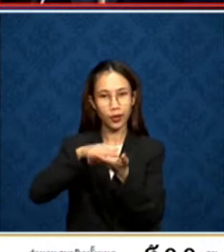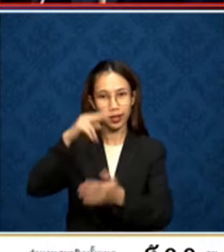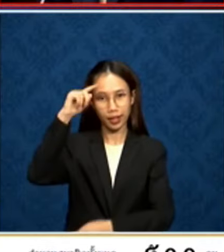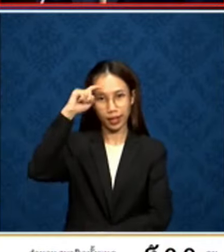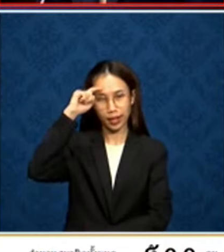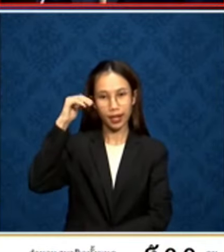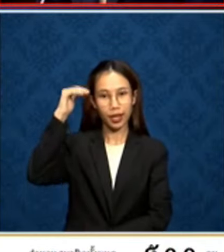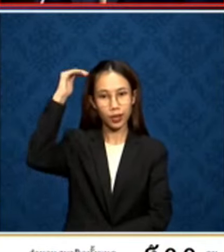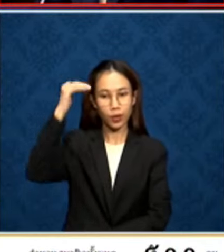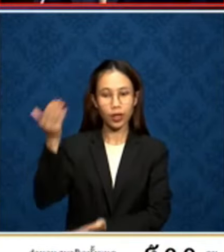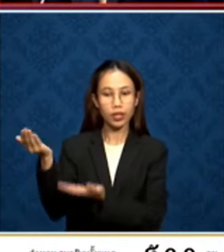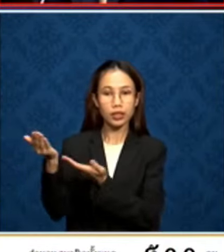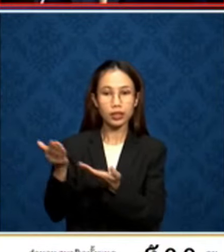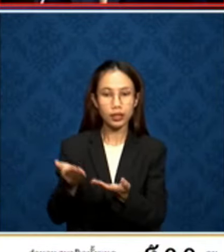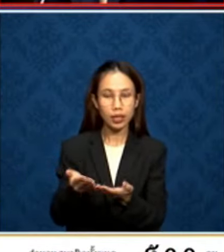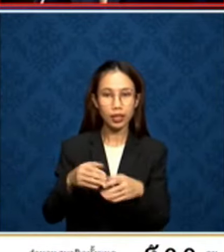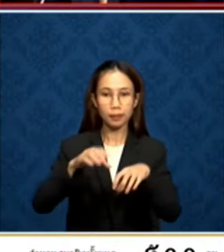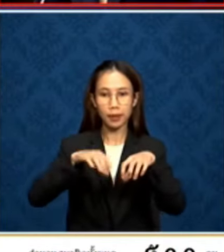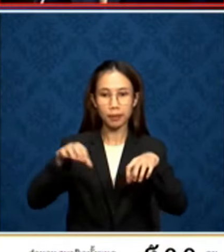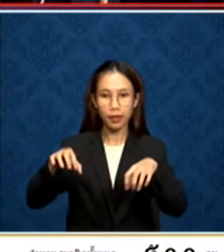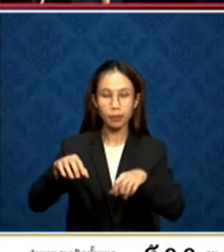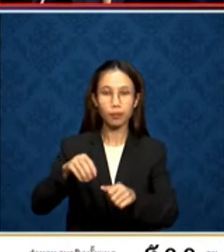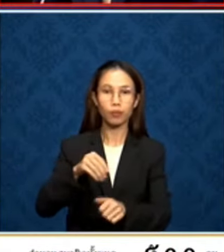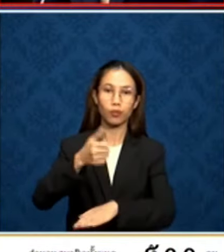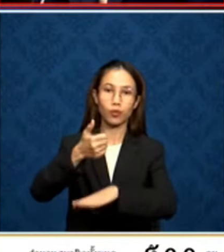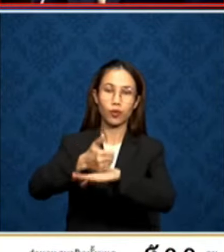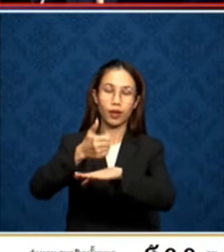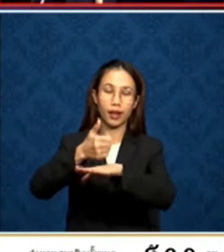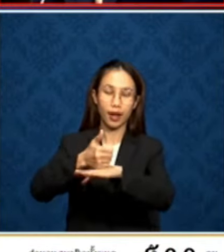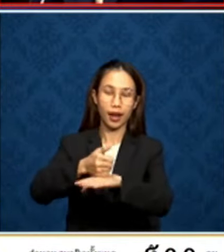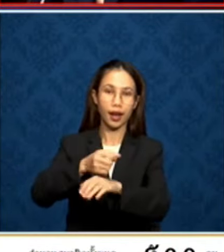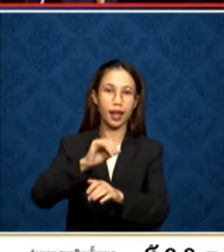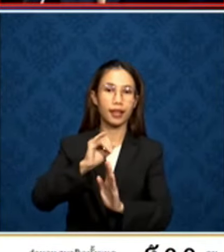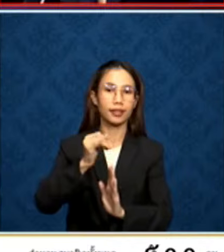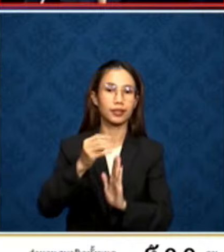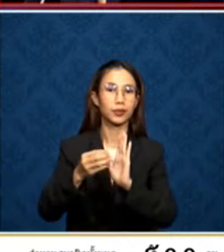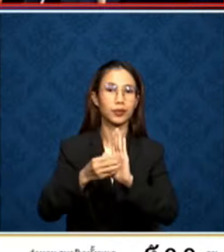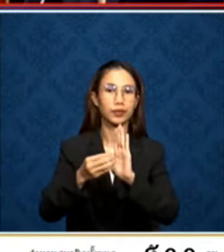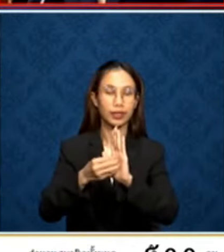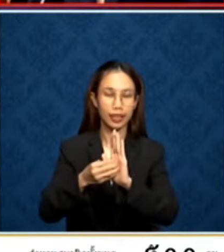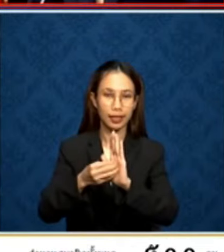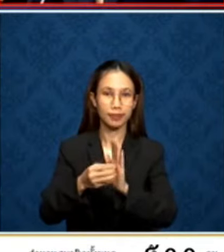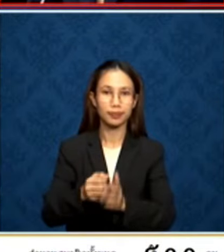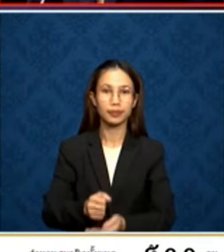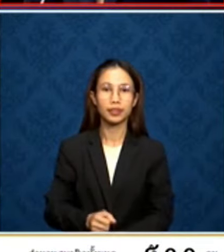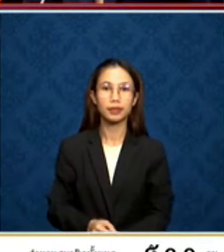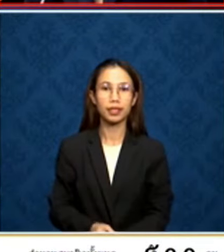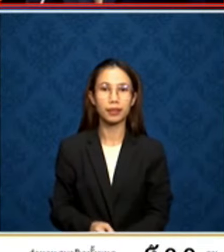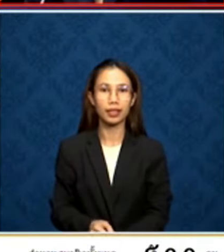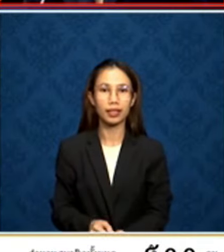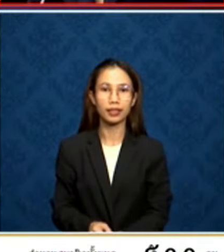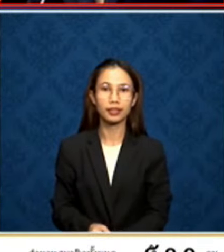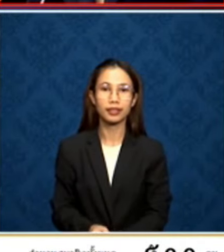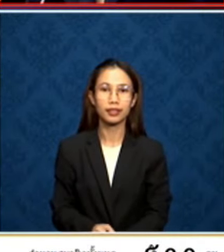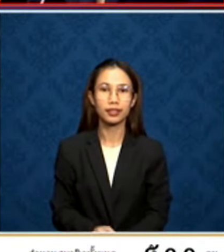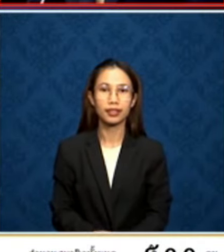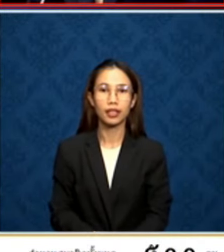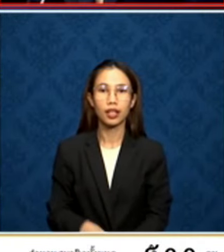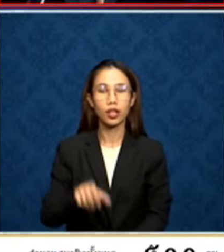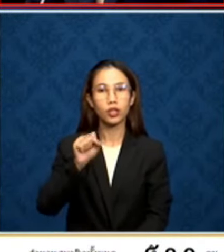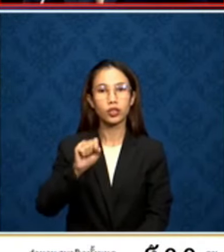หน่วยงานที่เกี่ยวข้องนะคะไม่ว่าจะเป็นท่านผู้ว่าราชการกรุงเทพมหานครท่านชัดชาติสิทธิพันธุ์ทางสน